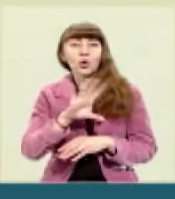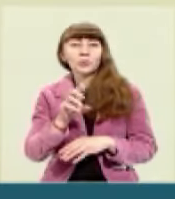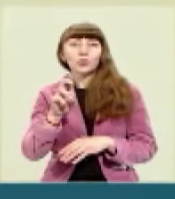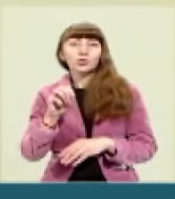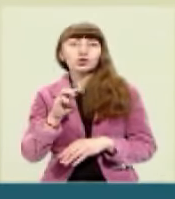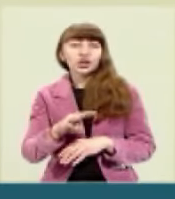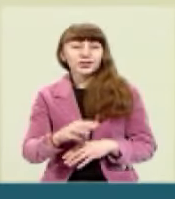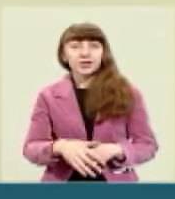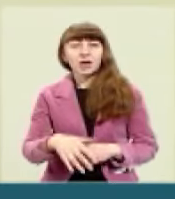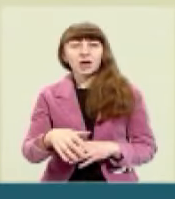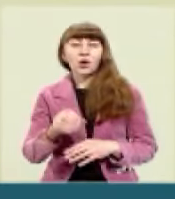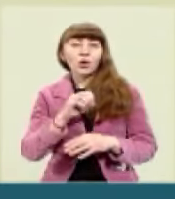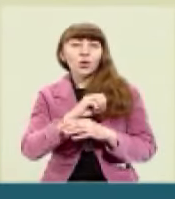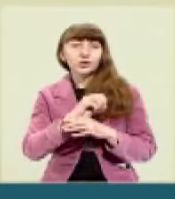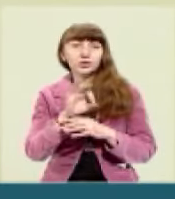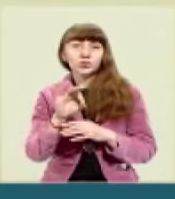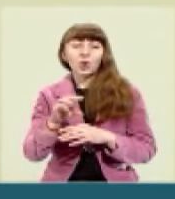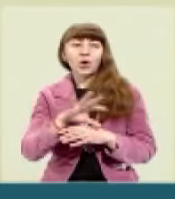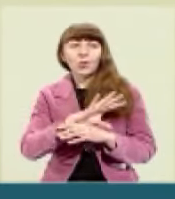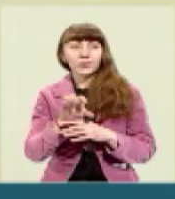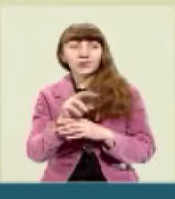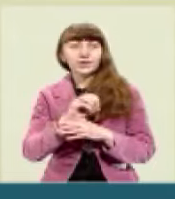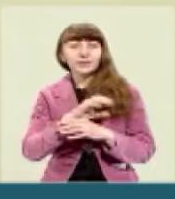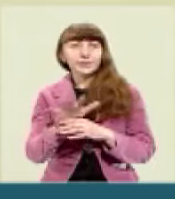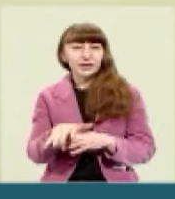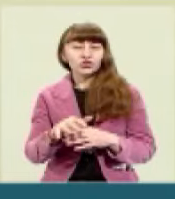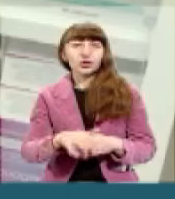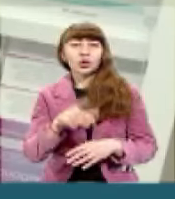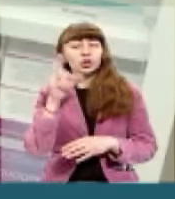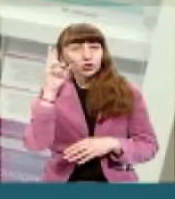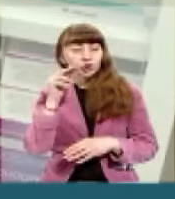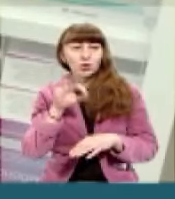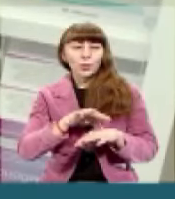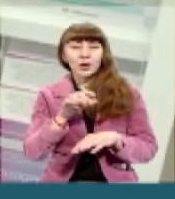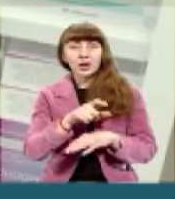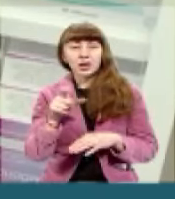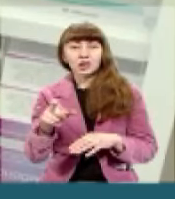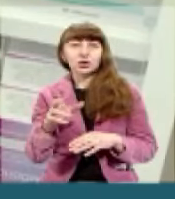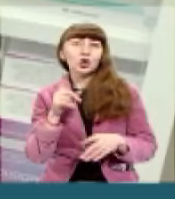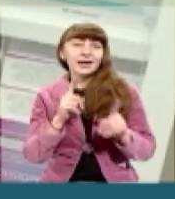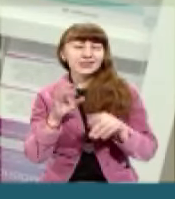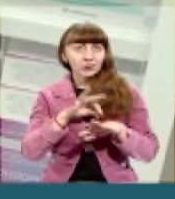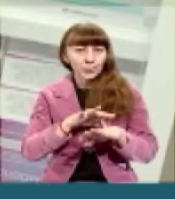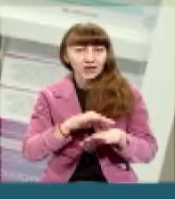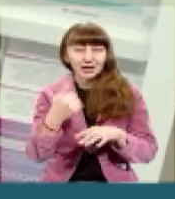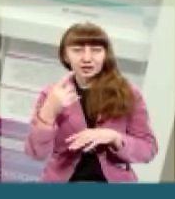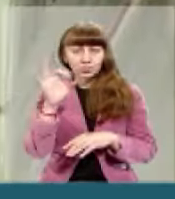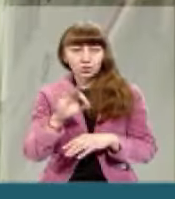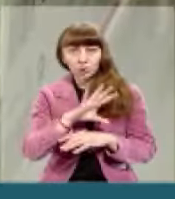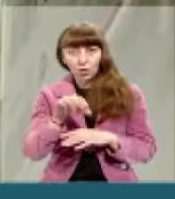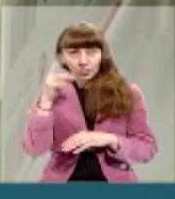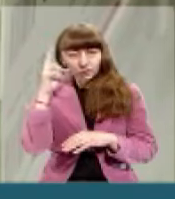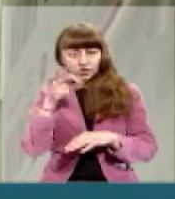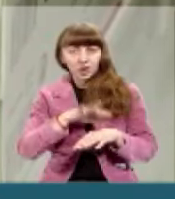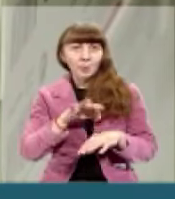бюджета амбулаторного лекарственного обеспечения. Численность самих пациентов, страдающих редкими болезнями, составляет всего 1% от общего